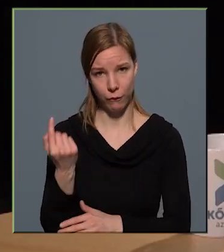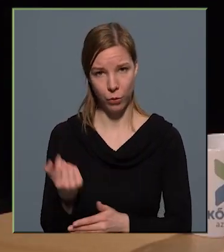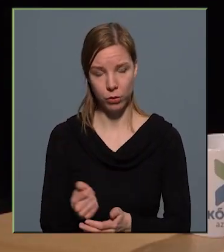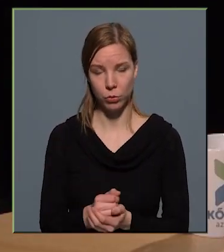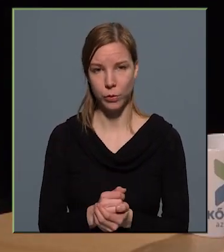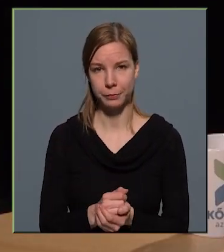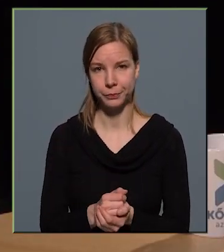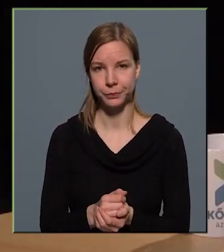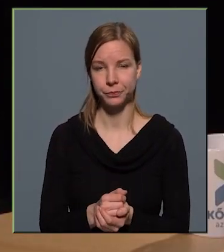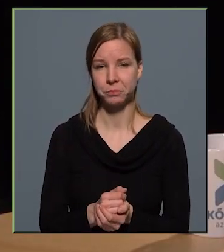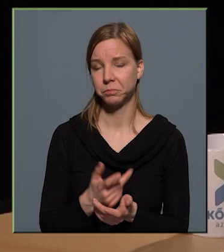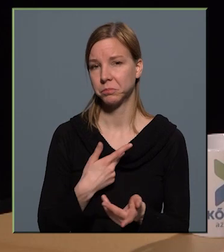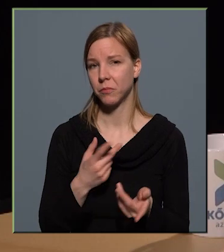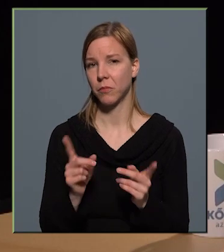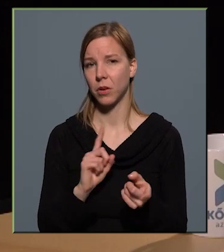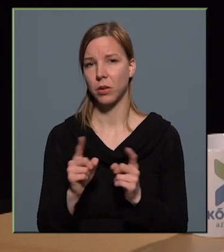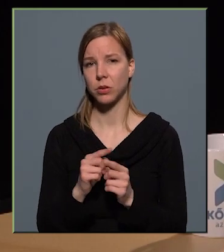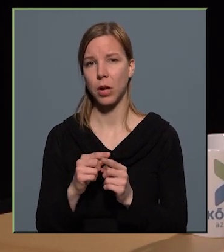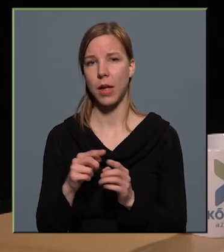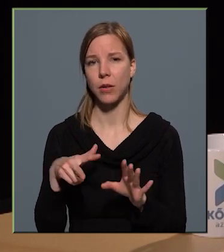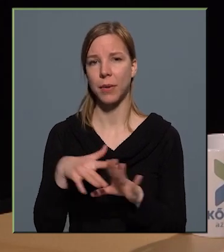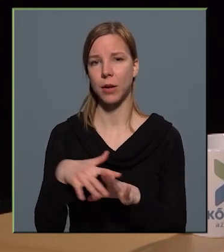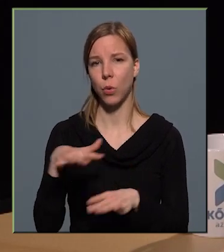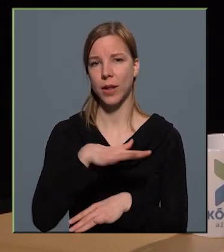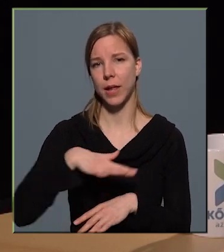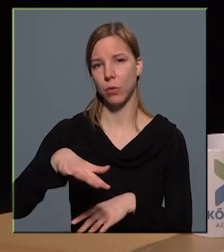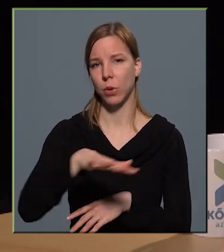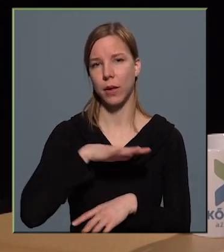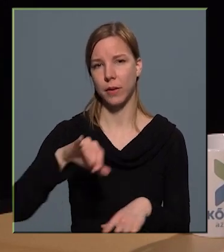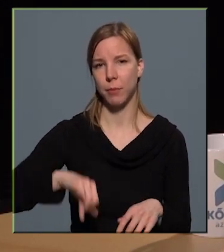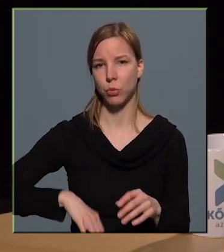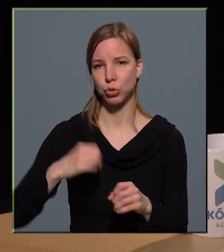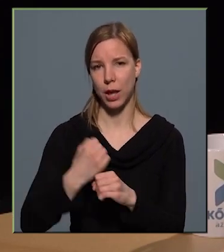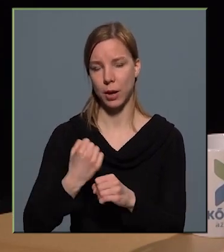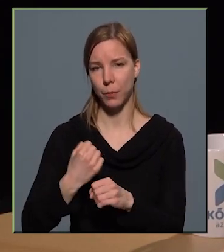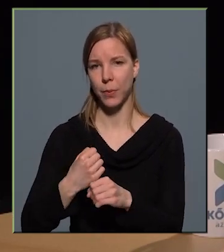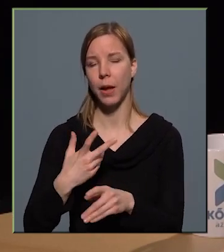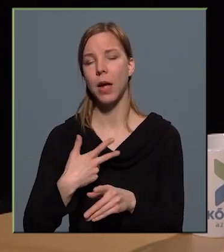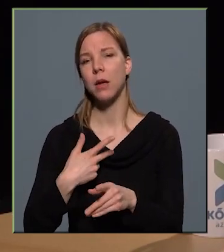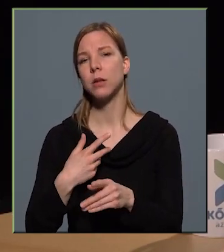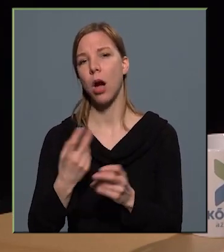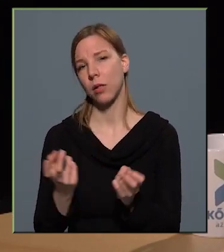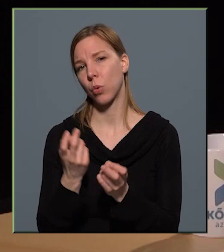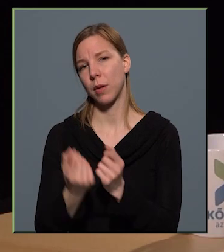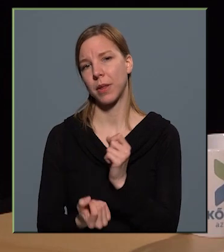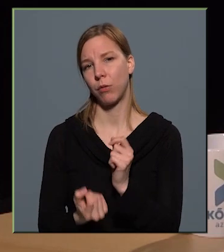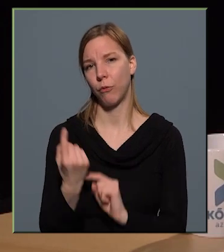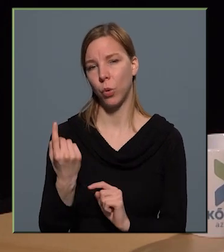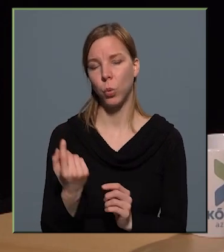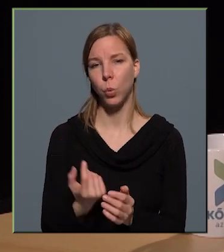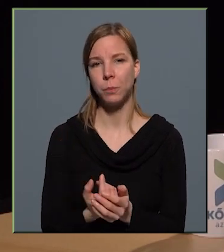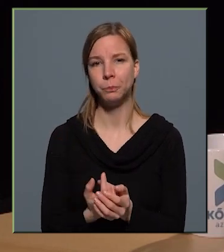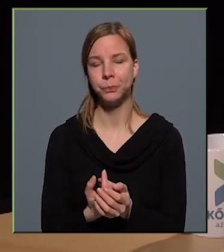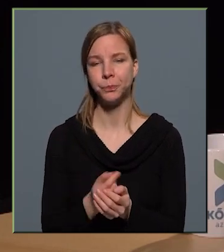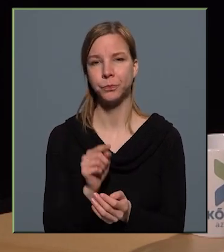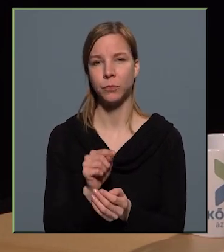Hát talán a közterületek vagy a közterületi bűncselekmények azért ilyenkor könnyebben előfordulnak, gyakrabban előfordulnak,